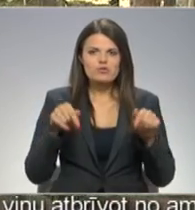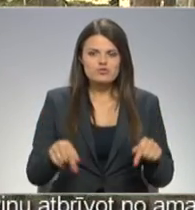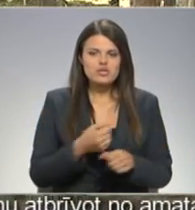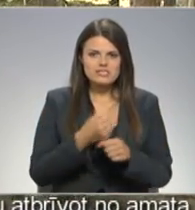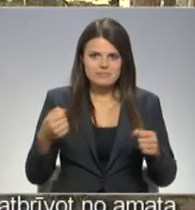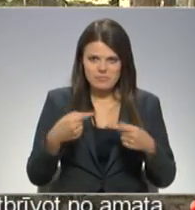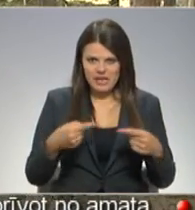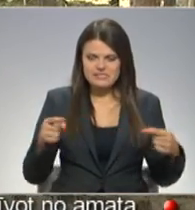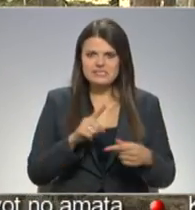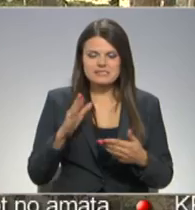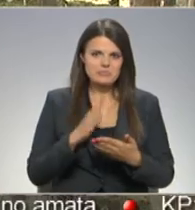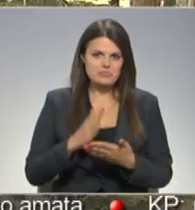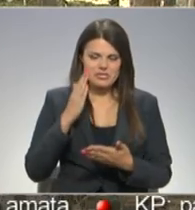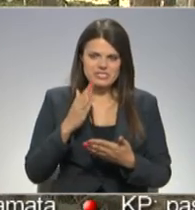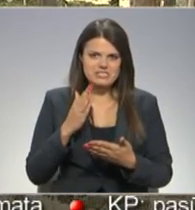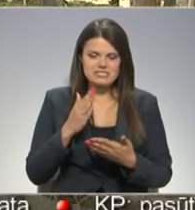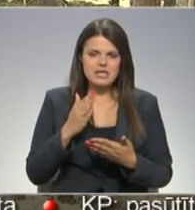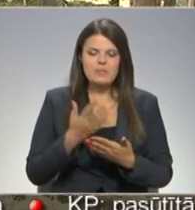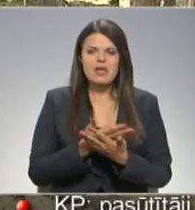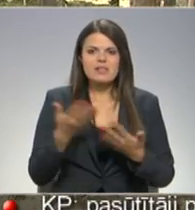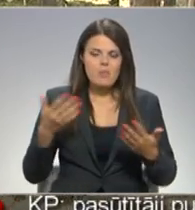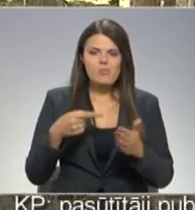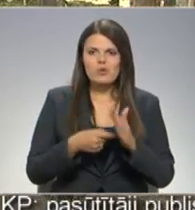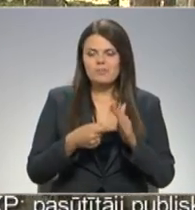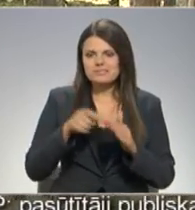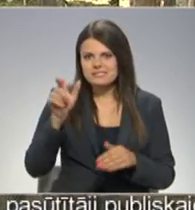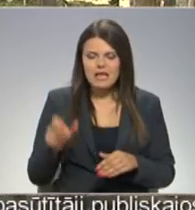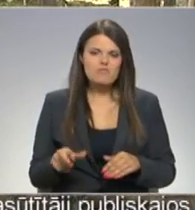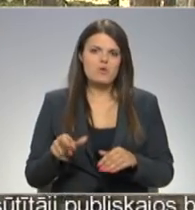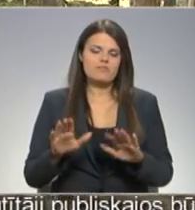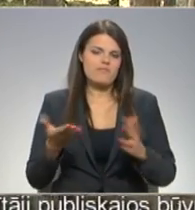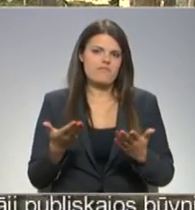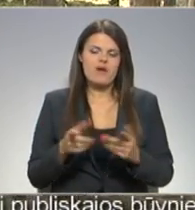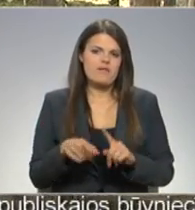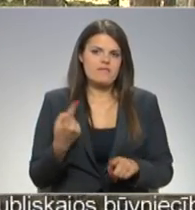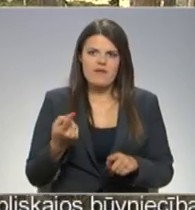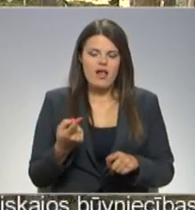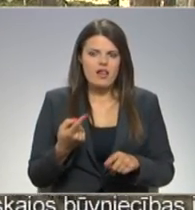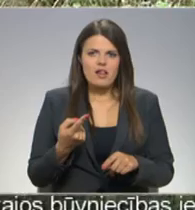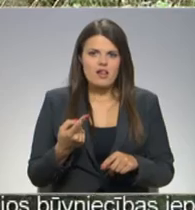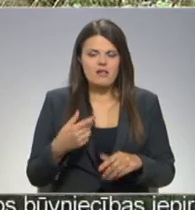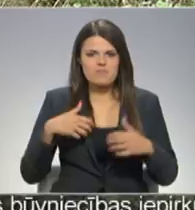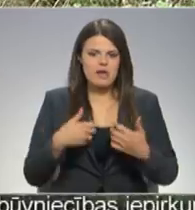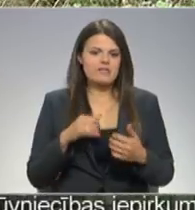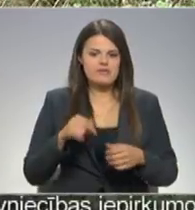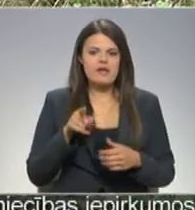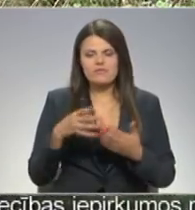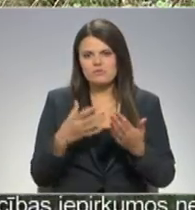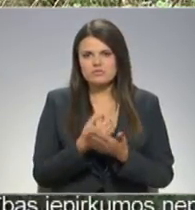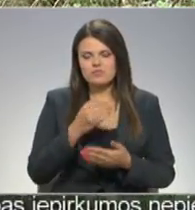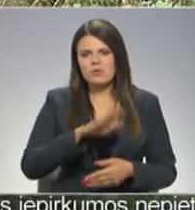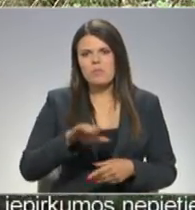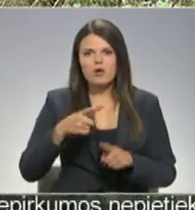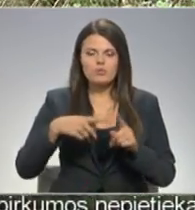lādiņš ir potenciāli bīstams, jebkuram sēņotājiem vai vēl bēdīgāk, ja viņas atrod